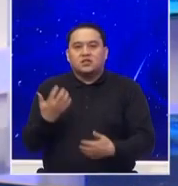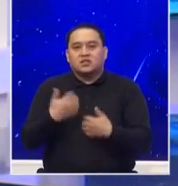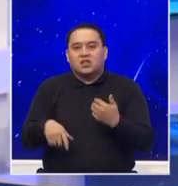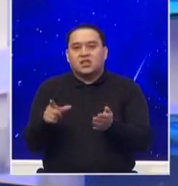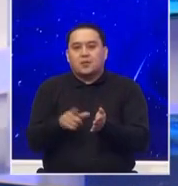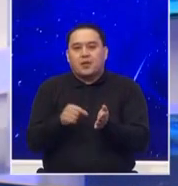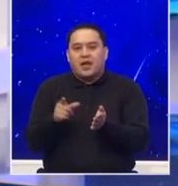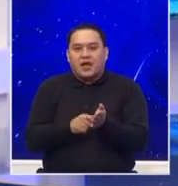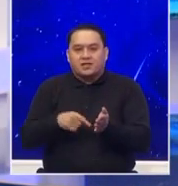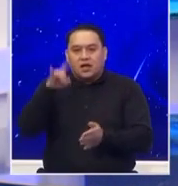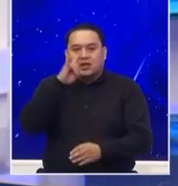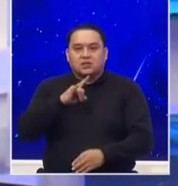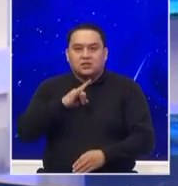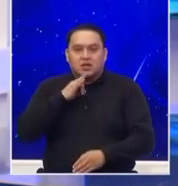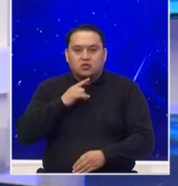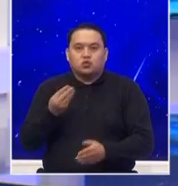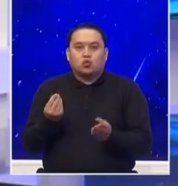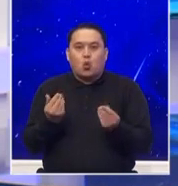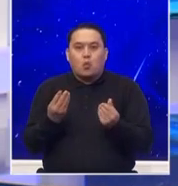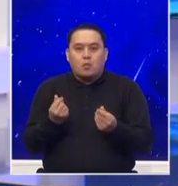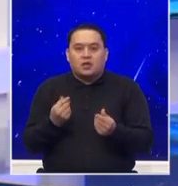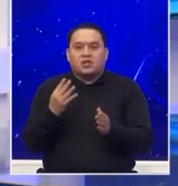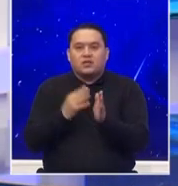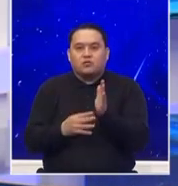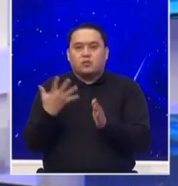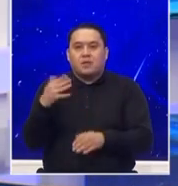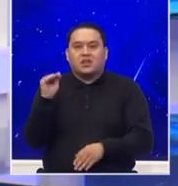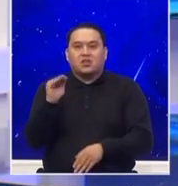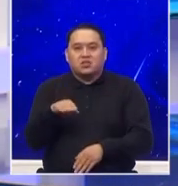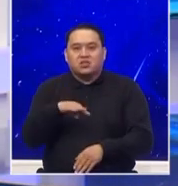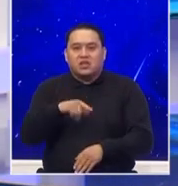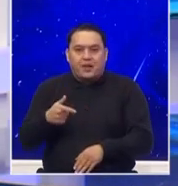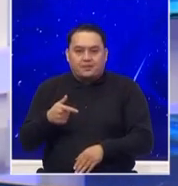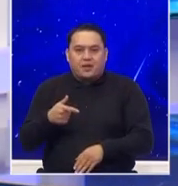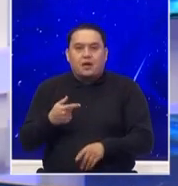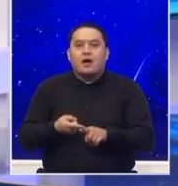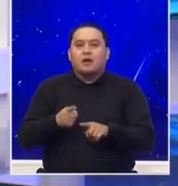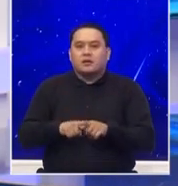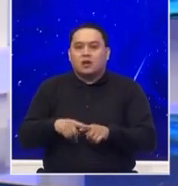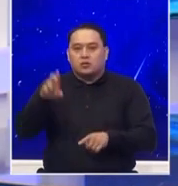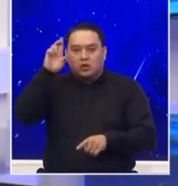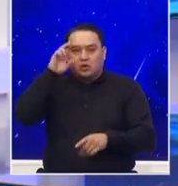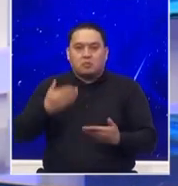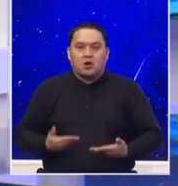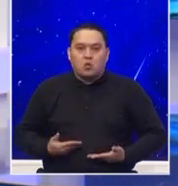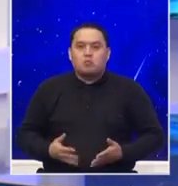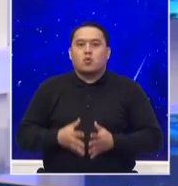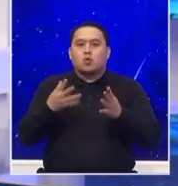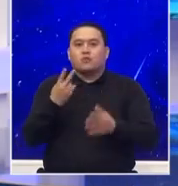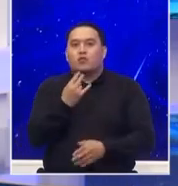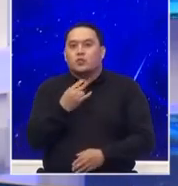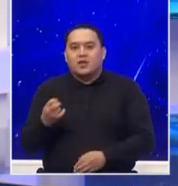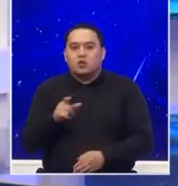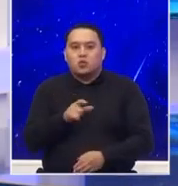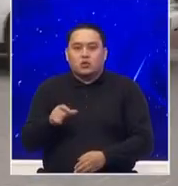Средний размер пенсии озвучили в Казахстане. Сумма составляет почти 95 тысяч тенге. Всего в стране проживает больше 2